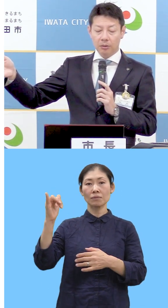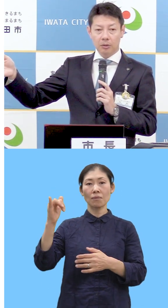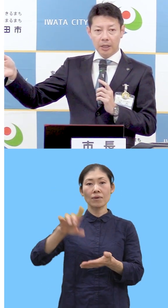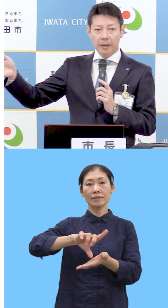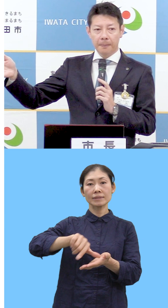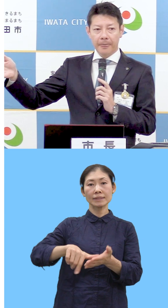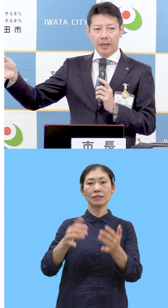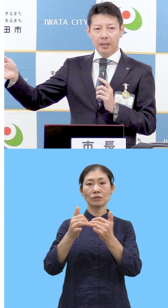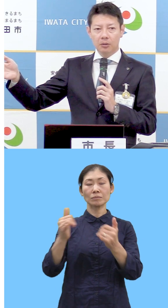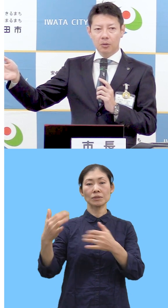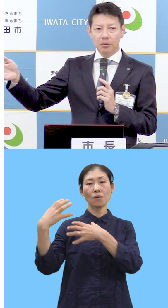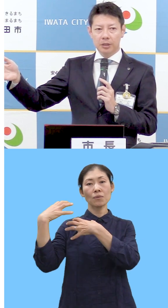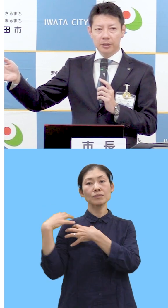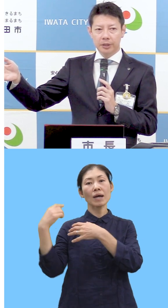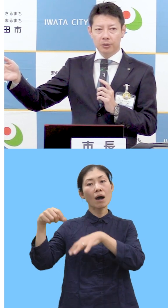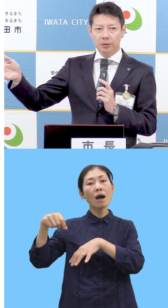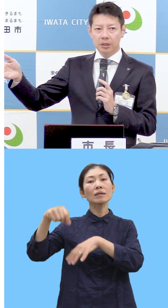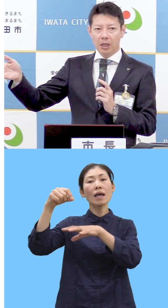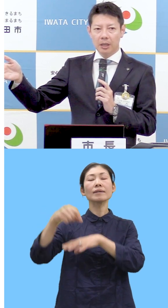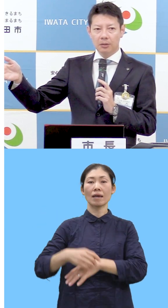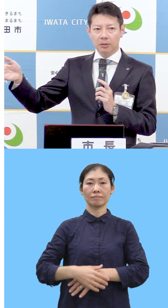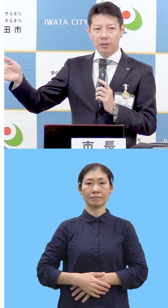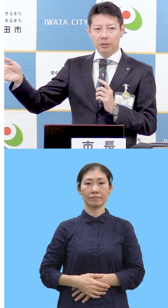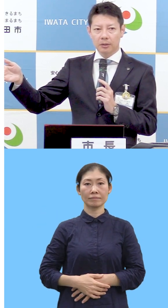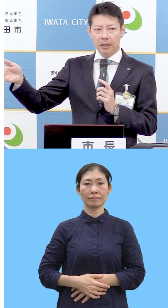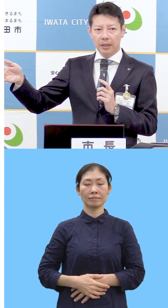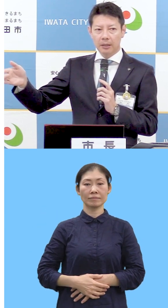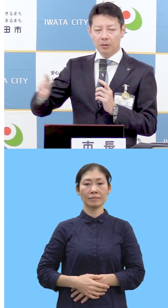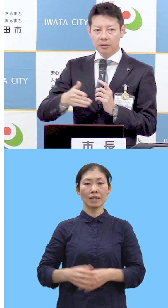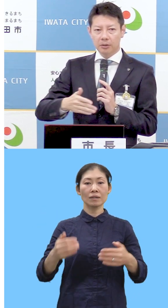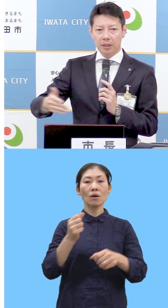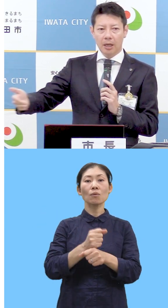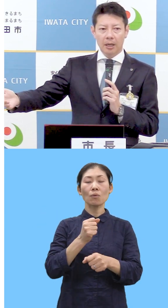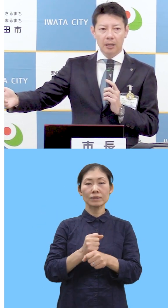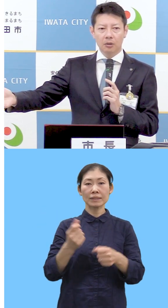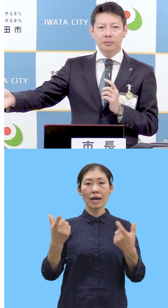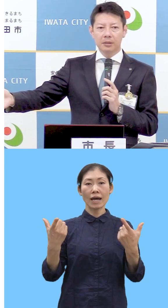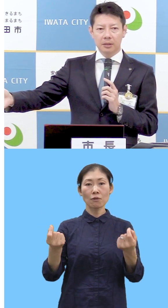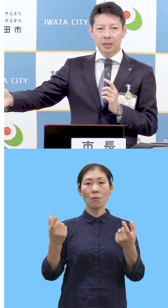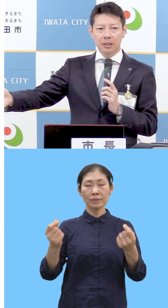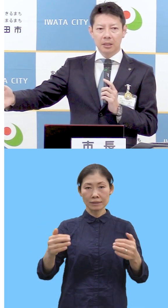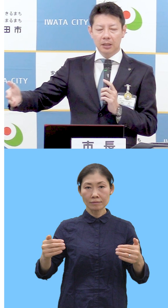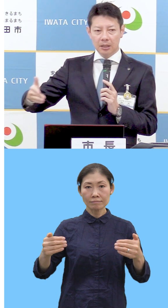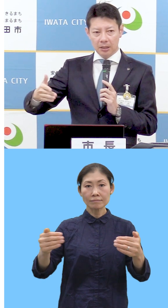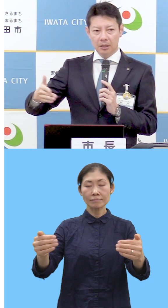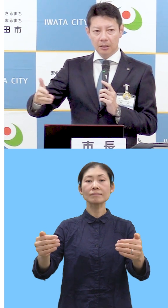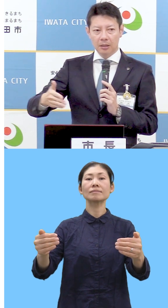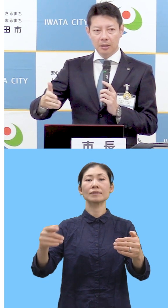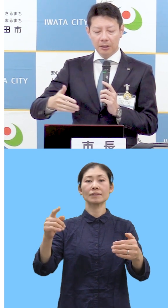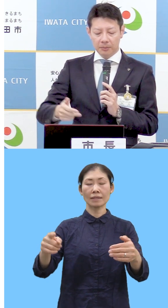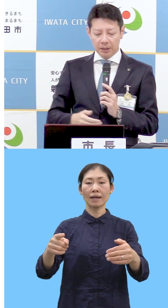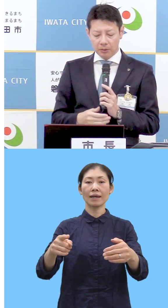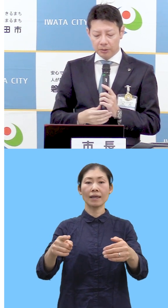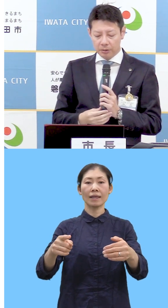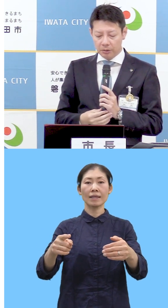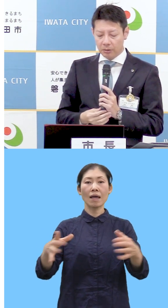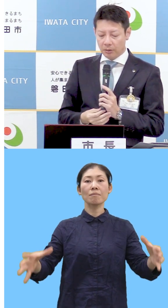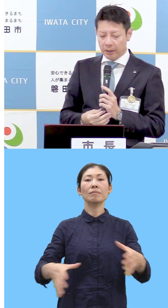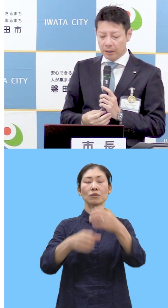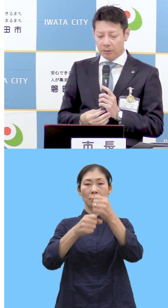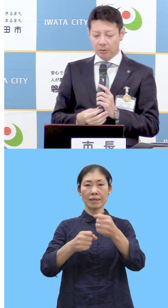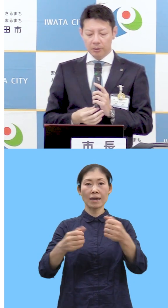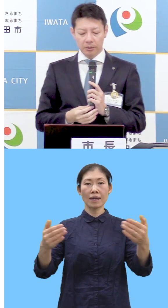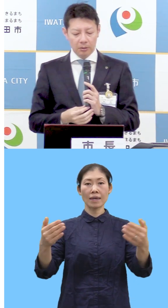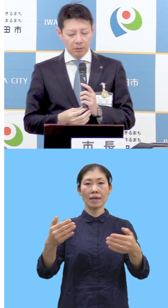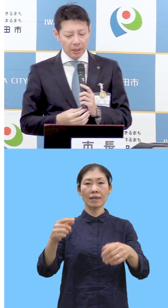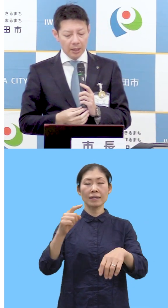減ということで、やはり工事に同時に入ることによって工事の期間が延びずに一気にまとめて工事をすること